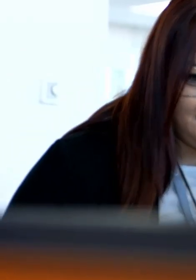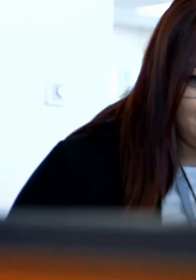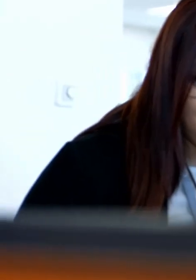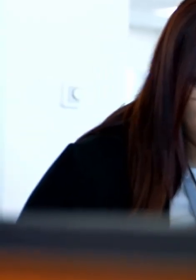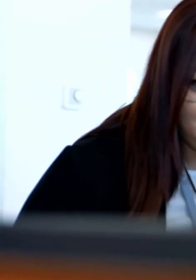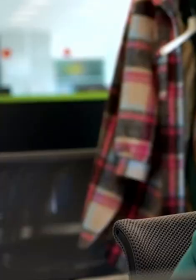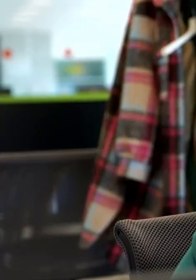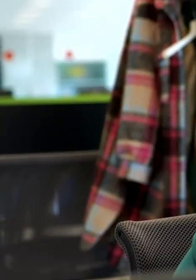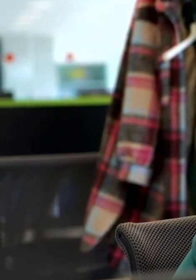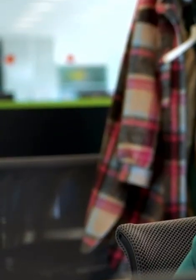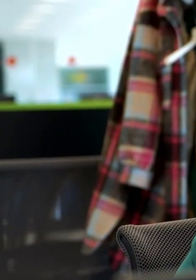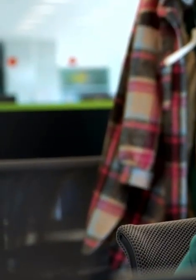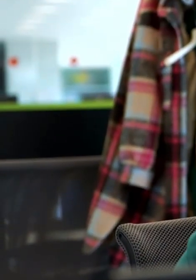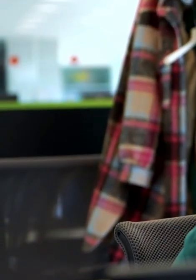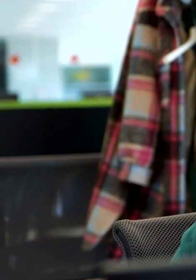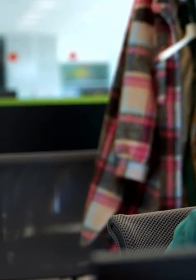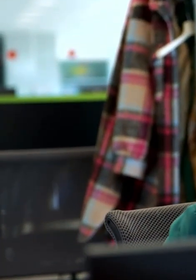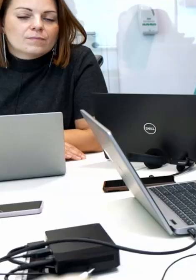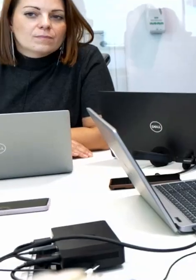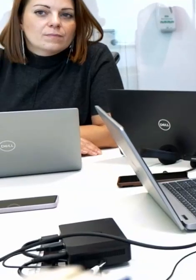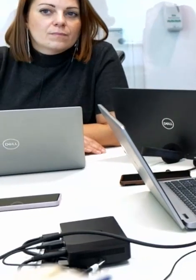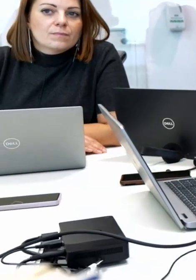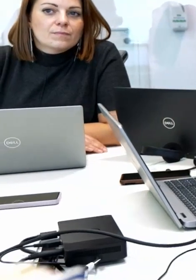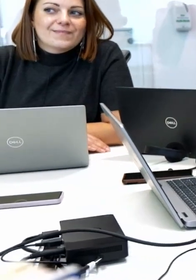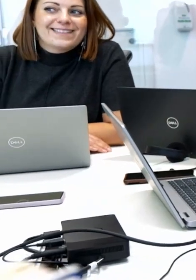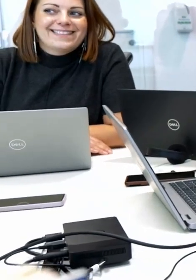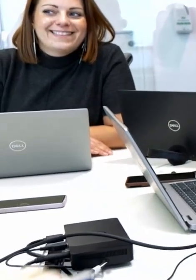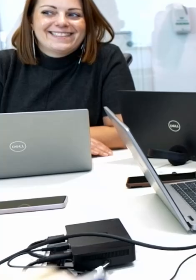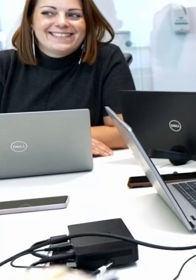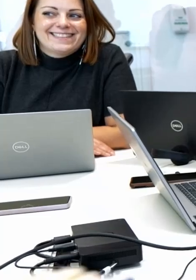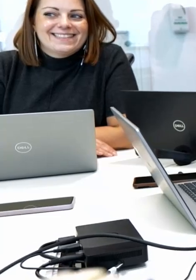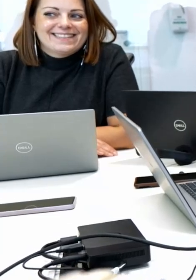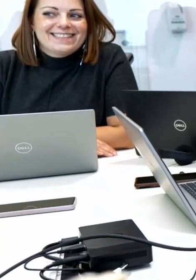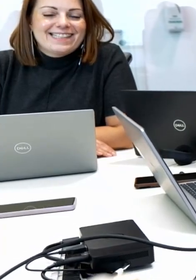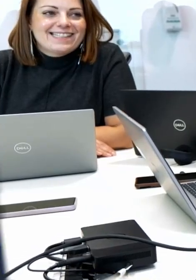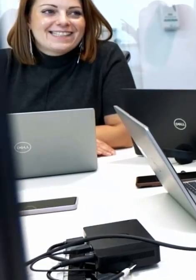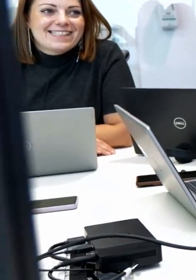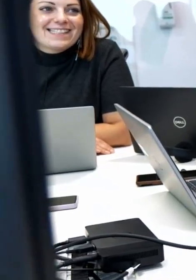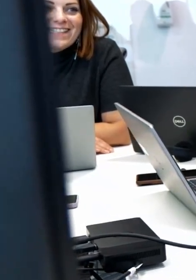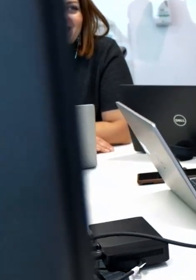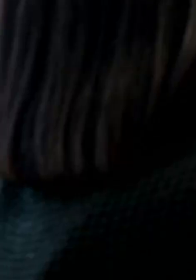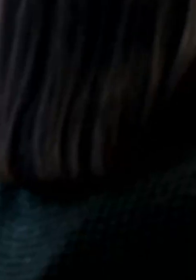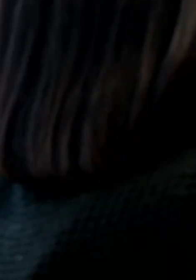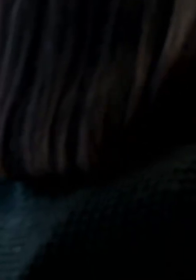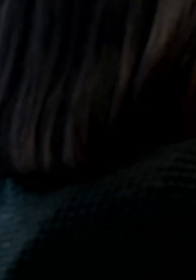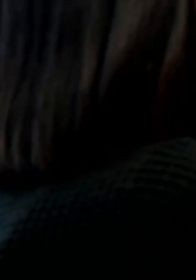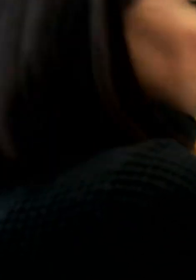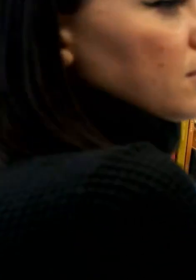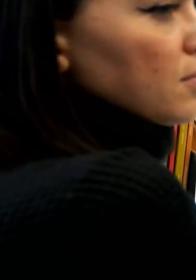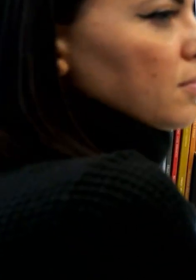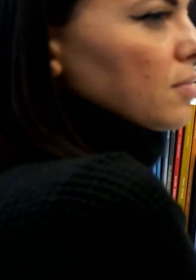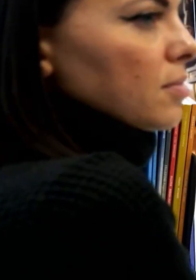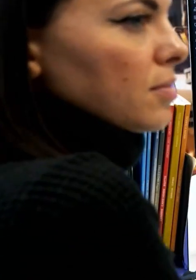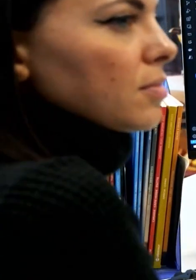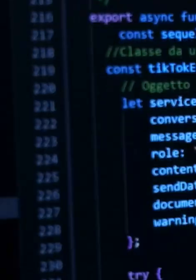lavoro di tante persone tante teste tanti pensieri diversi e tanta anche Cooperazione il mercato vuole una risposta